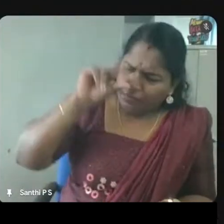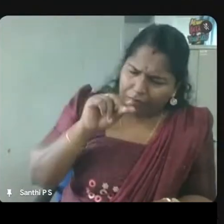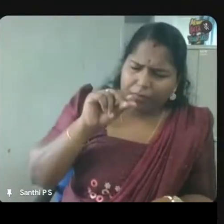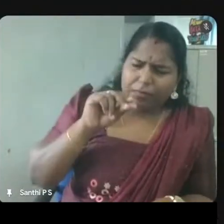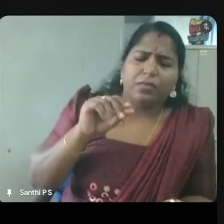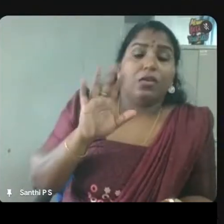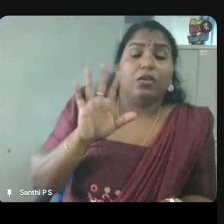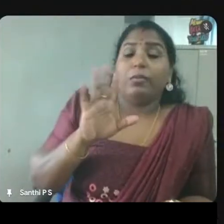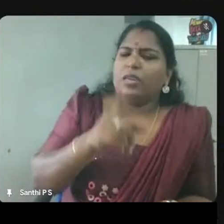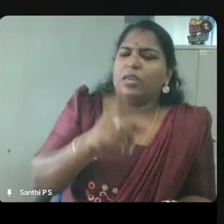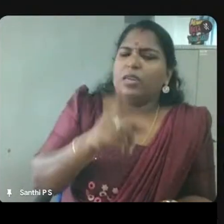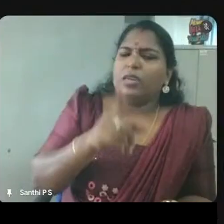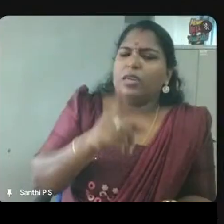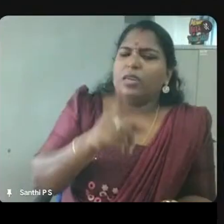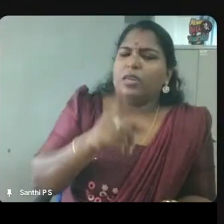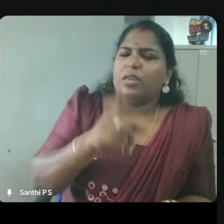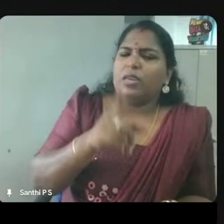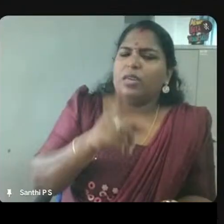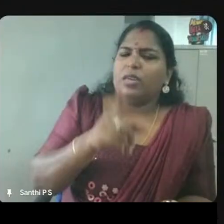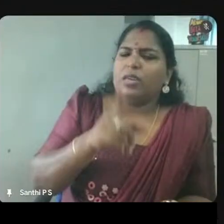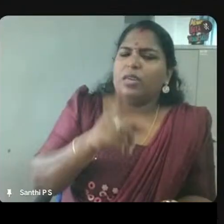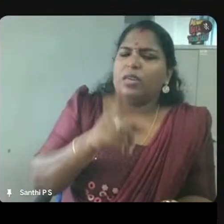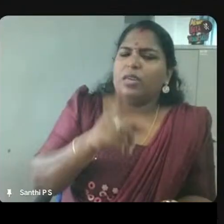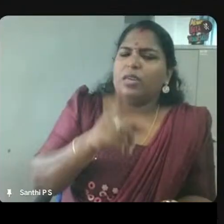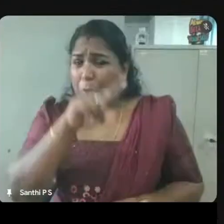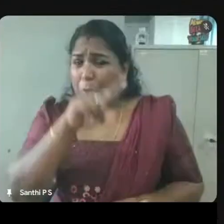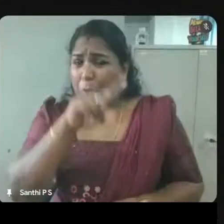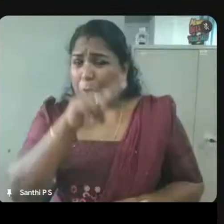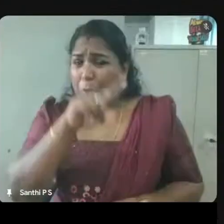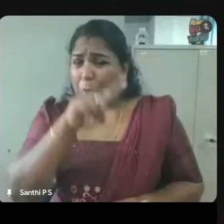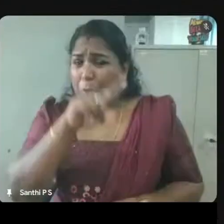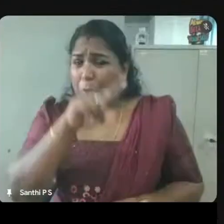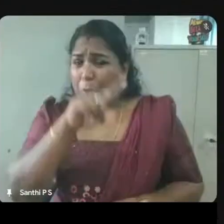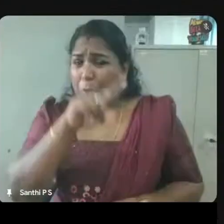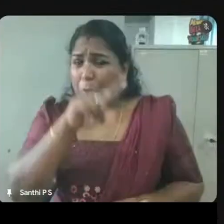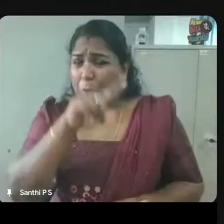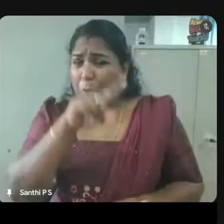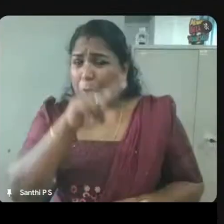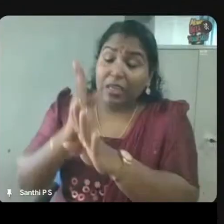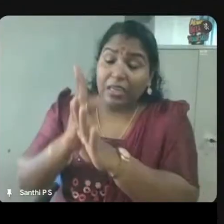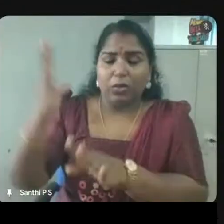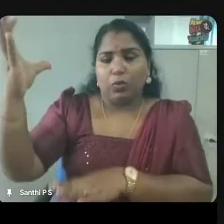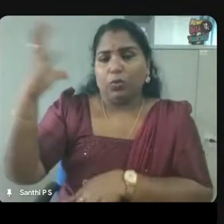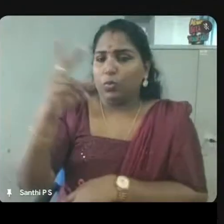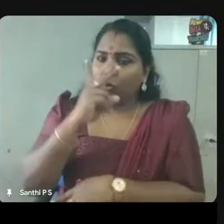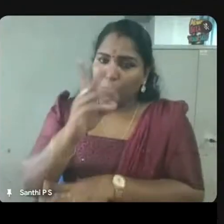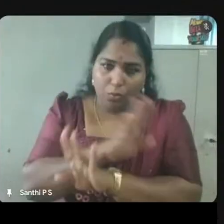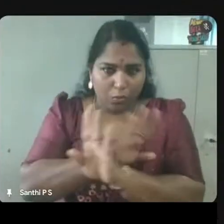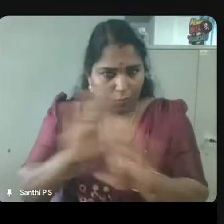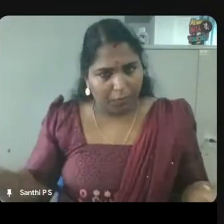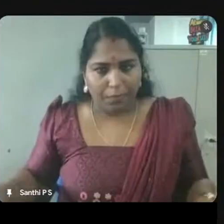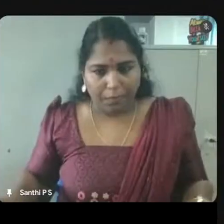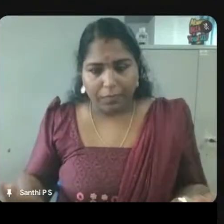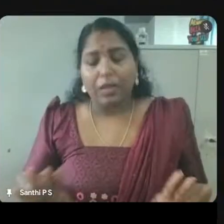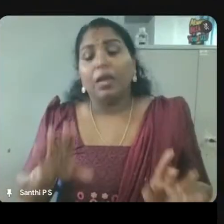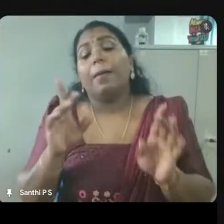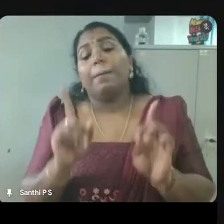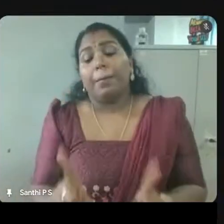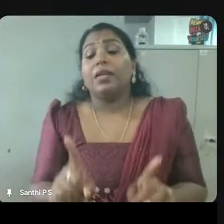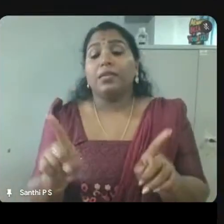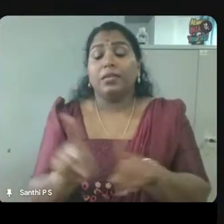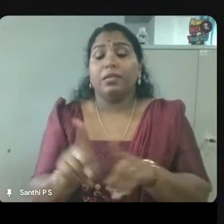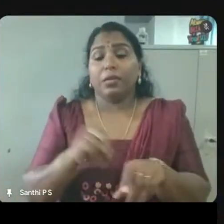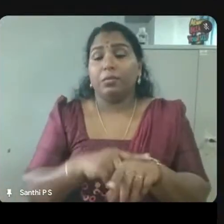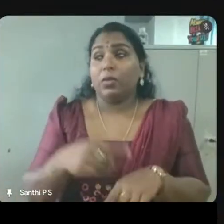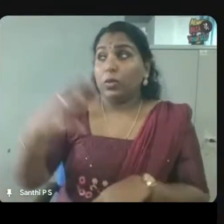എന്നുള്ളതാണ്. നമ്മളത് നോക്കരുത്, ഡയറക്റ്റ് ആയിട്ട് സൂര്യപ്രകാശത്തിലോട്ട് നോക്കരുത്. പക്ഷെ അതേസമയം സൂര്യപ്രകാശം ഉള്ള സ്ഥലത്ത് ഇരിക്കണം,